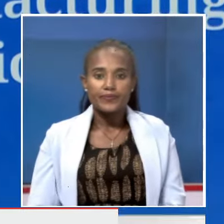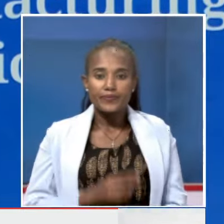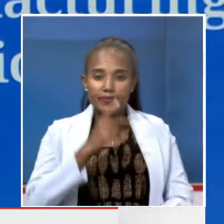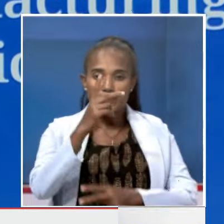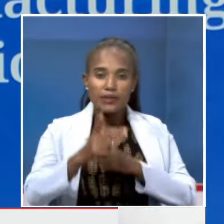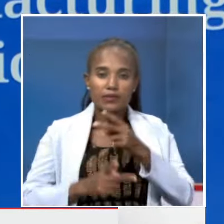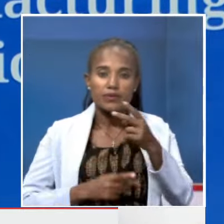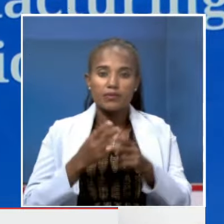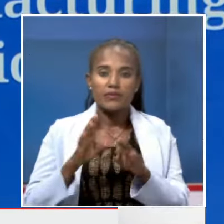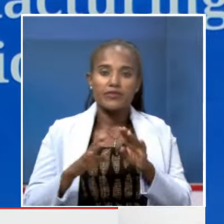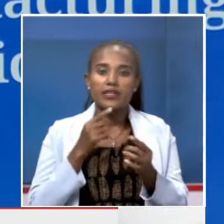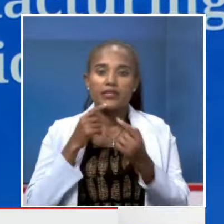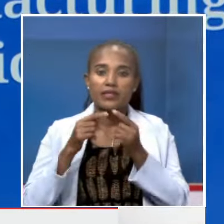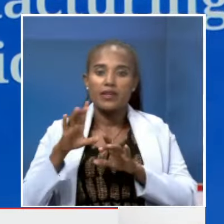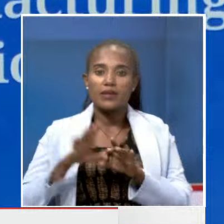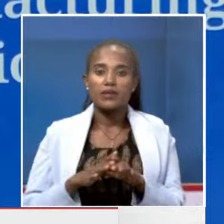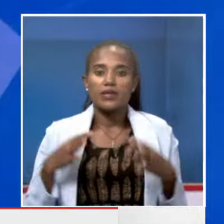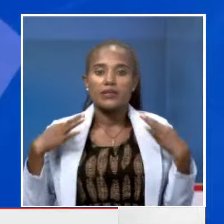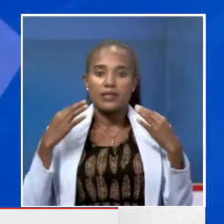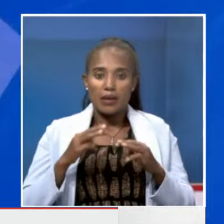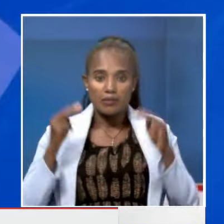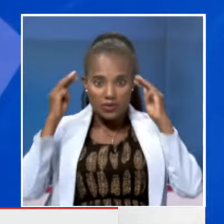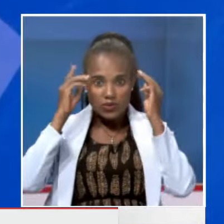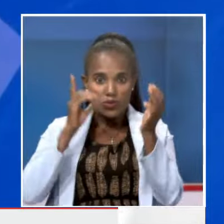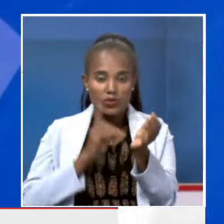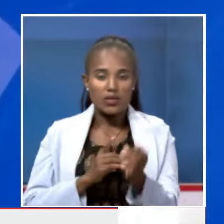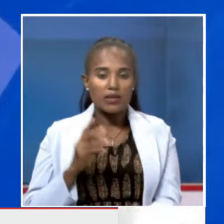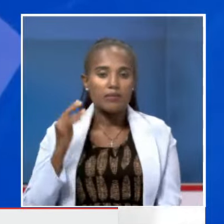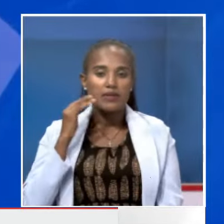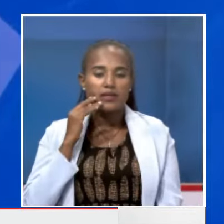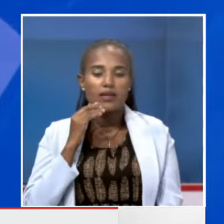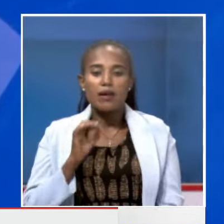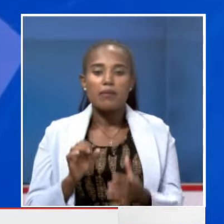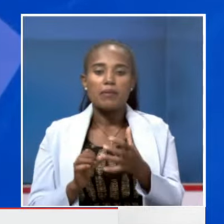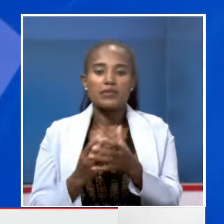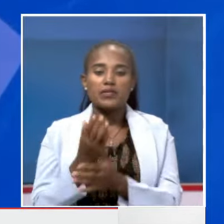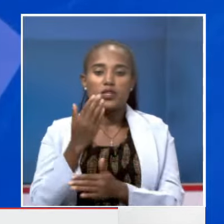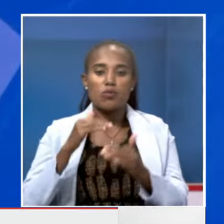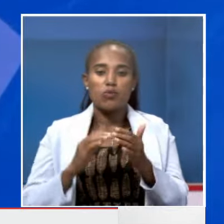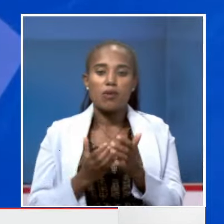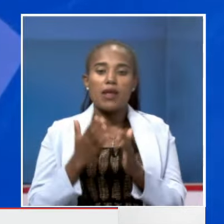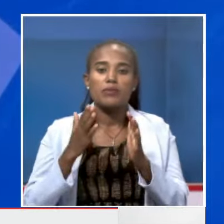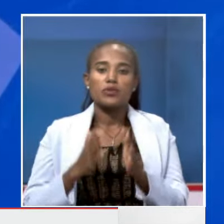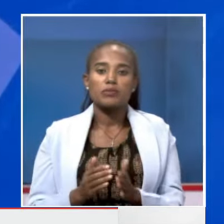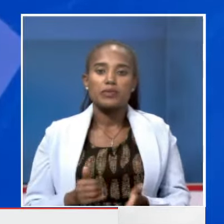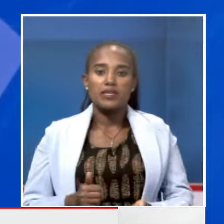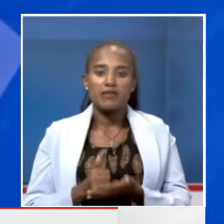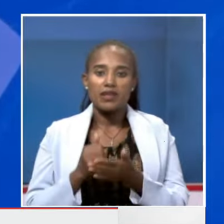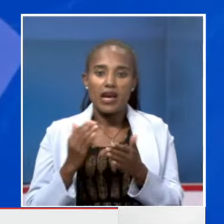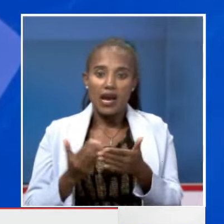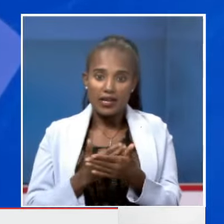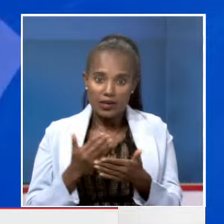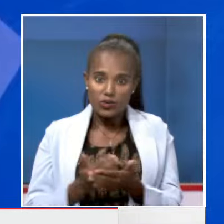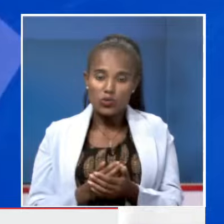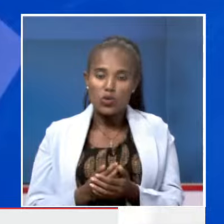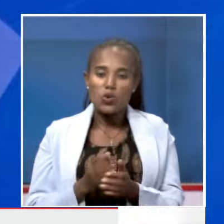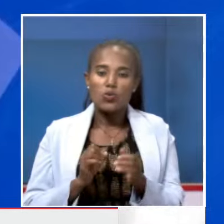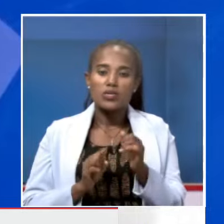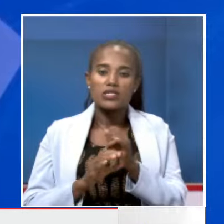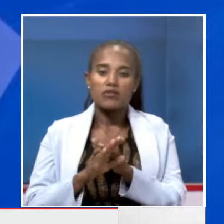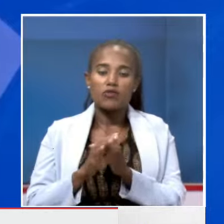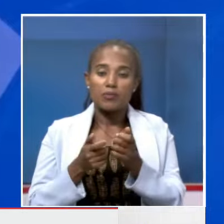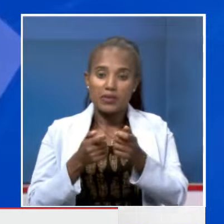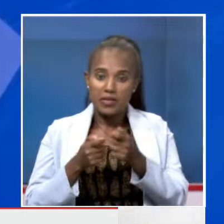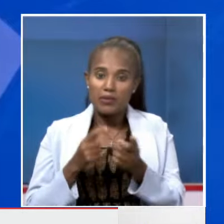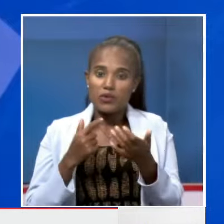በኤግዚቢሽኑ የመክፈቻ ንግግር ያደረጉት የጤና ሚኒስትሯ ዶክተር መቅደስ ዳባ በአምራችነት የተሰማሩ ባለሀብቶችን መደገፍና አዳዲሶችን ወደ ዘርፉ